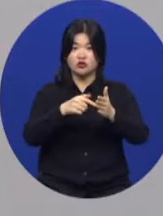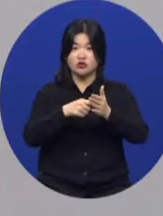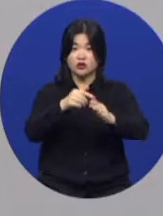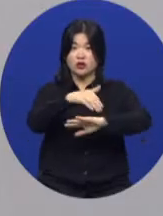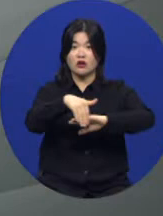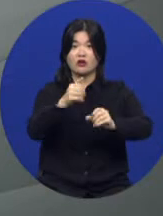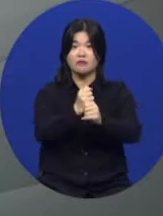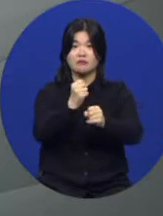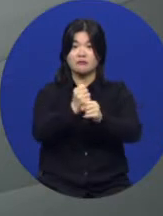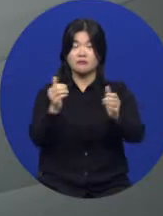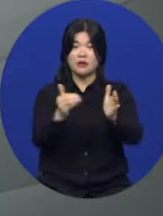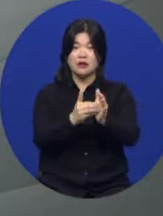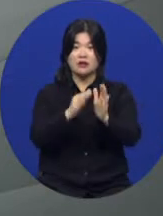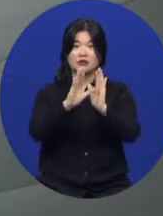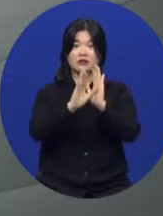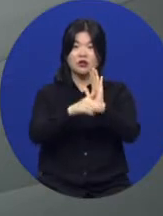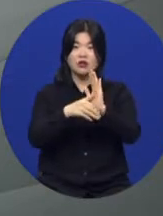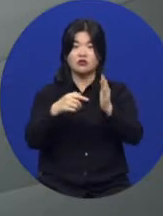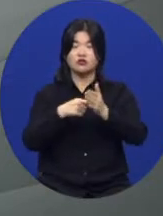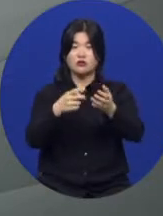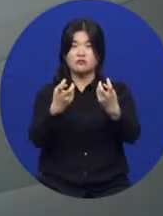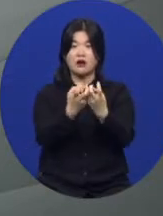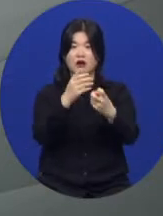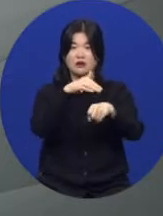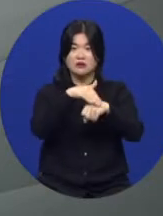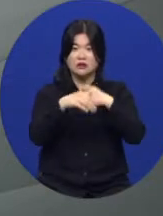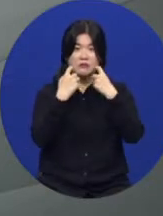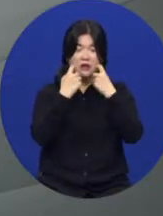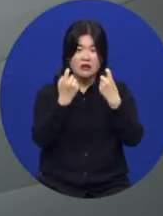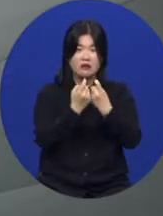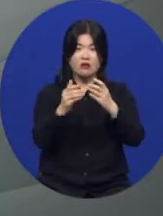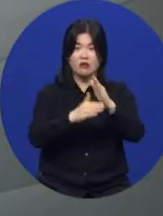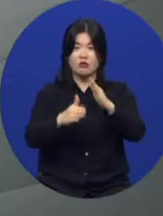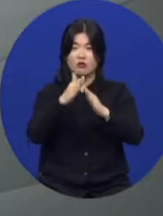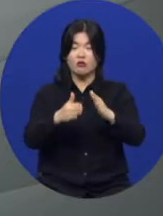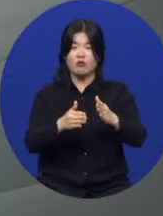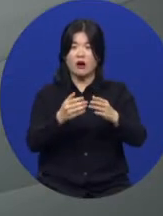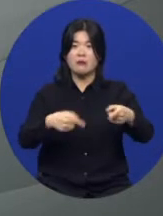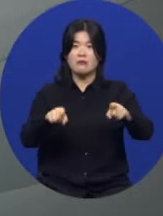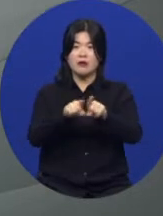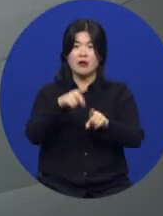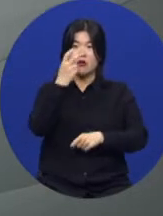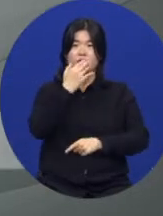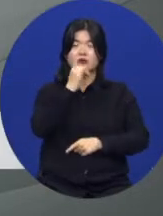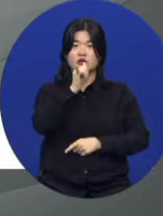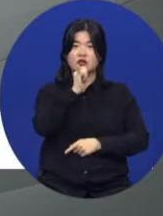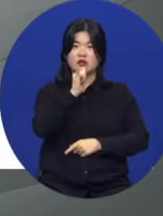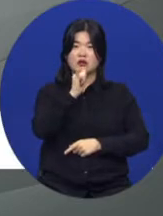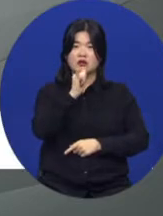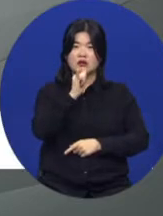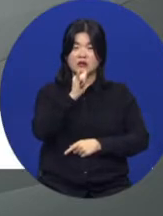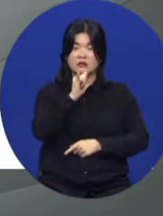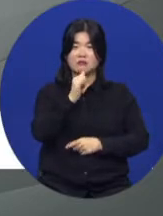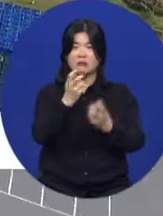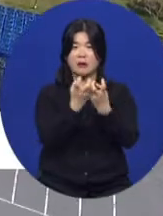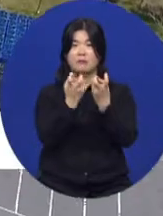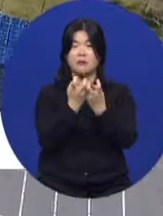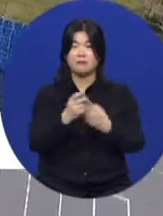마련됐습니다. 당시 추진 방식은 민간과 공공을 함께 검토하는 이른바 투트랙